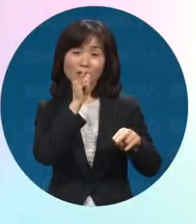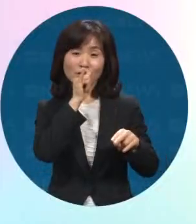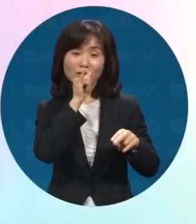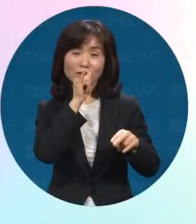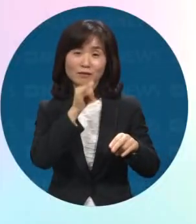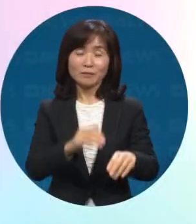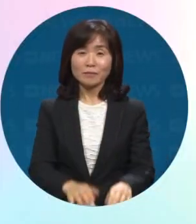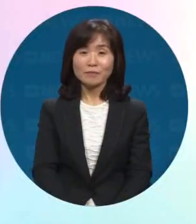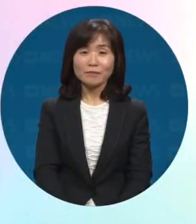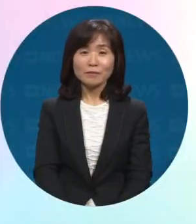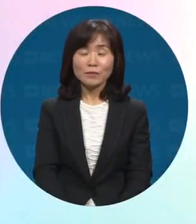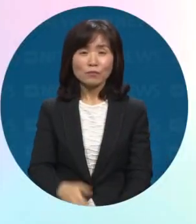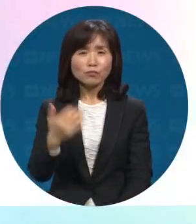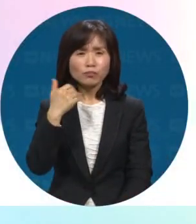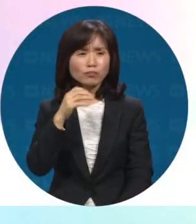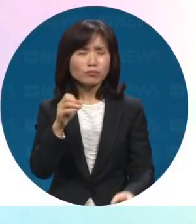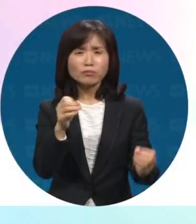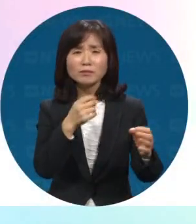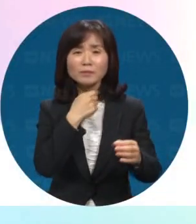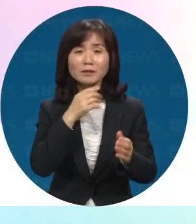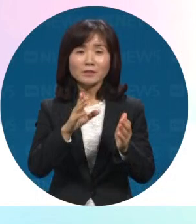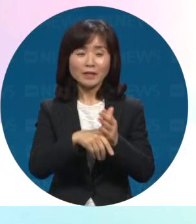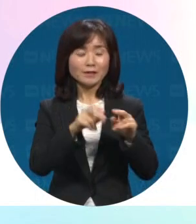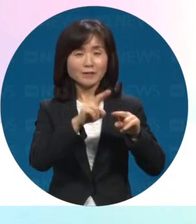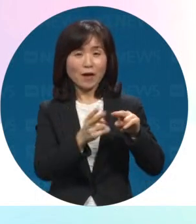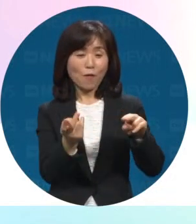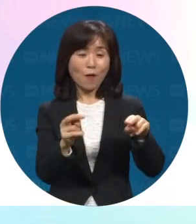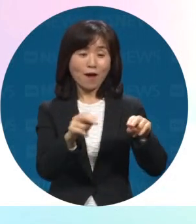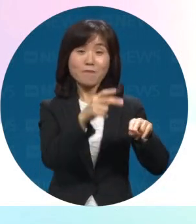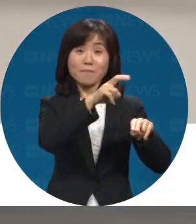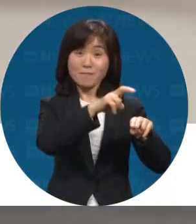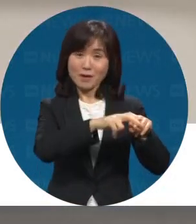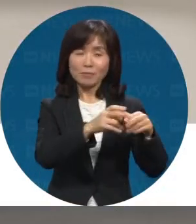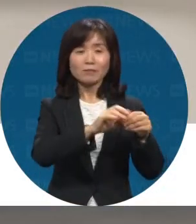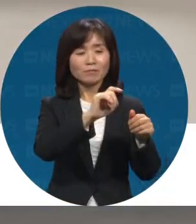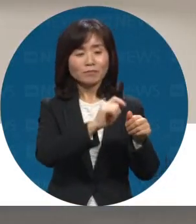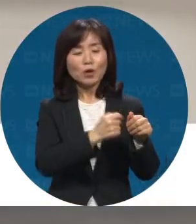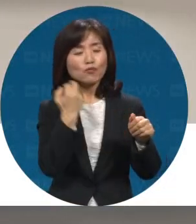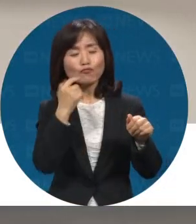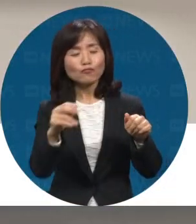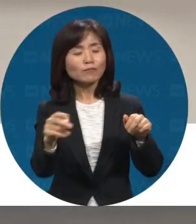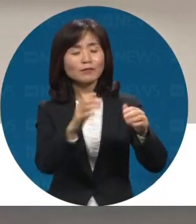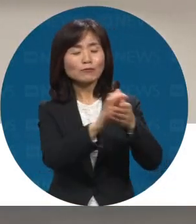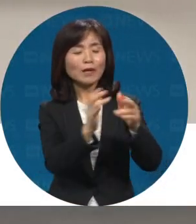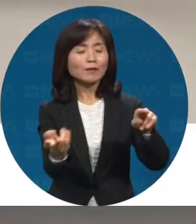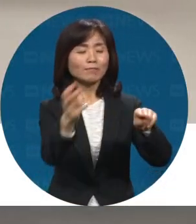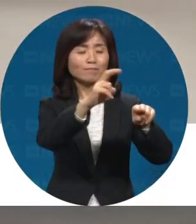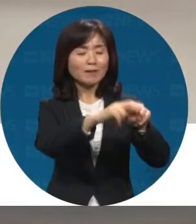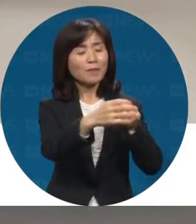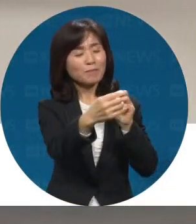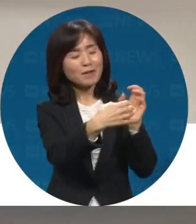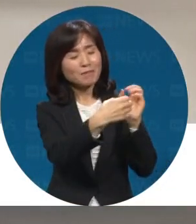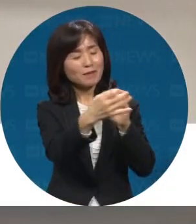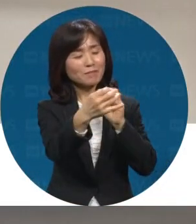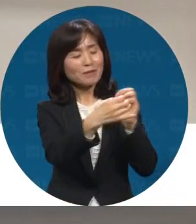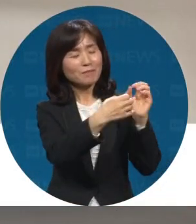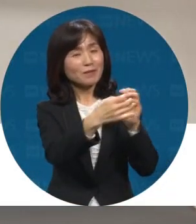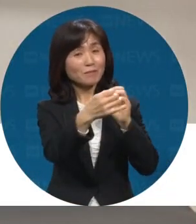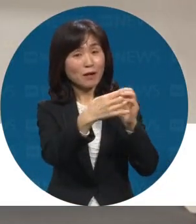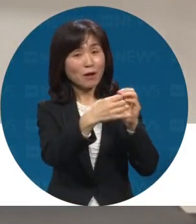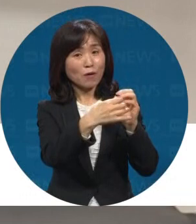누군가 이야기를 하고 싶을 때 의자에 앉으면 자연스럽게 다른 친구가 옆에 와서 앉아서 이야기를 나누고